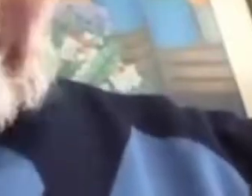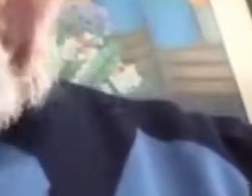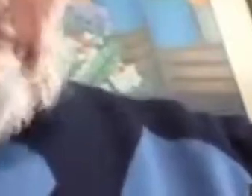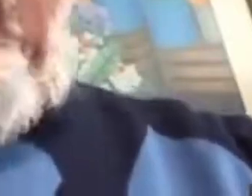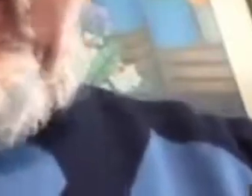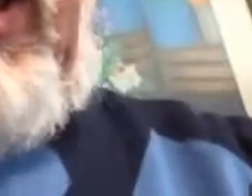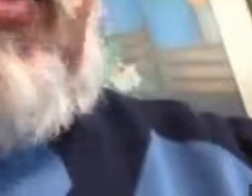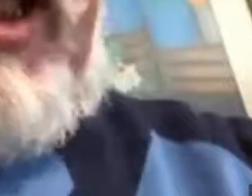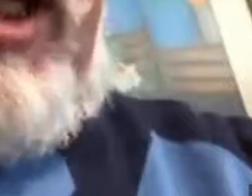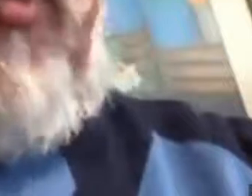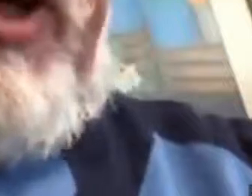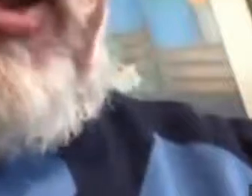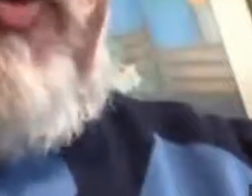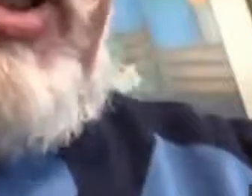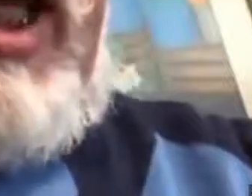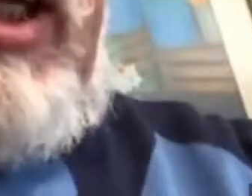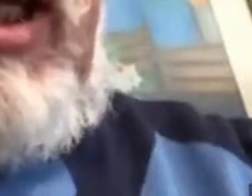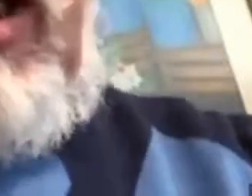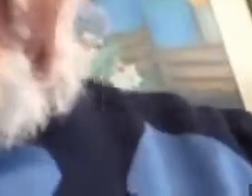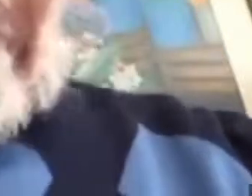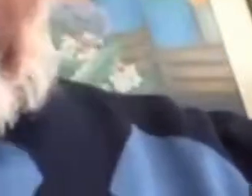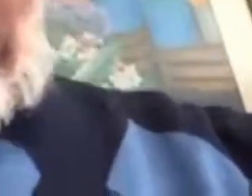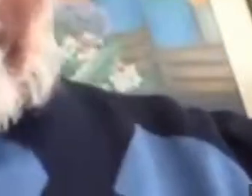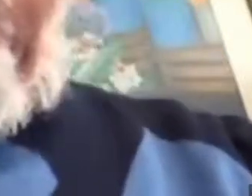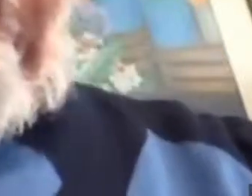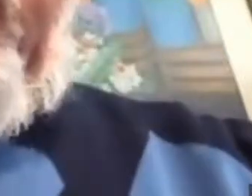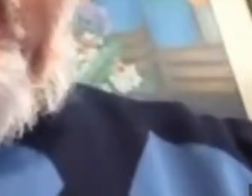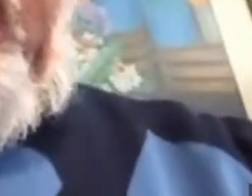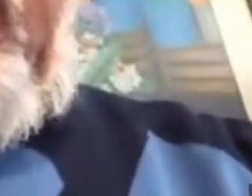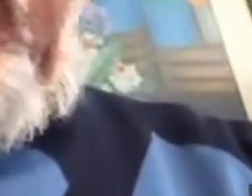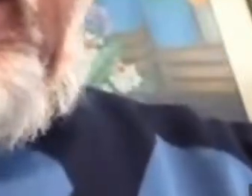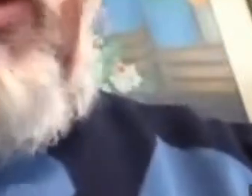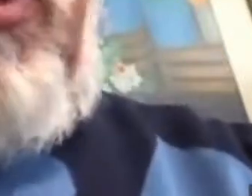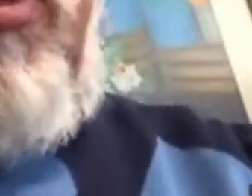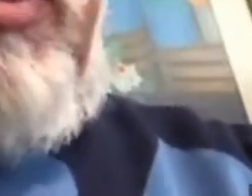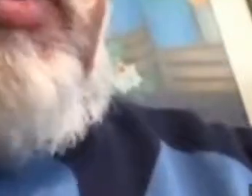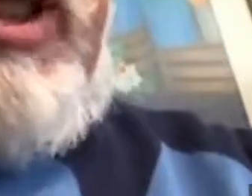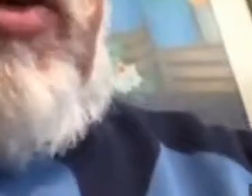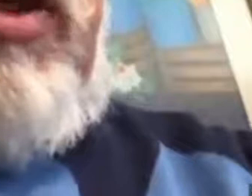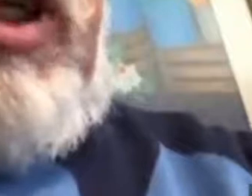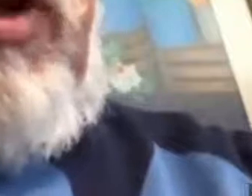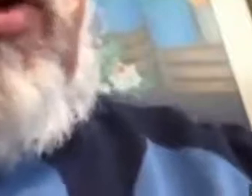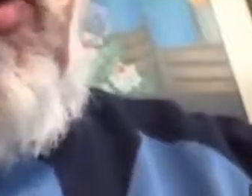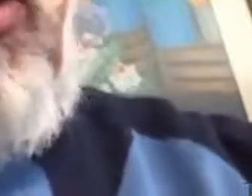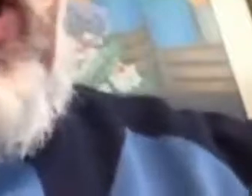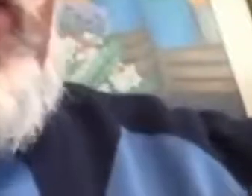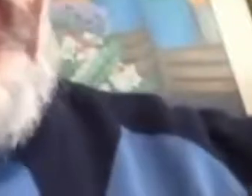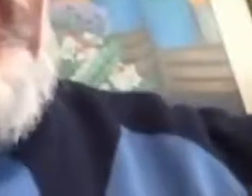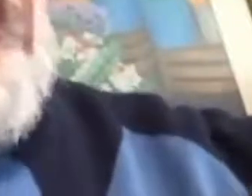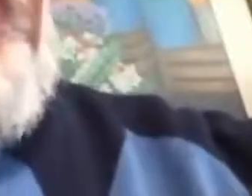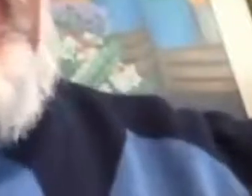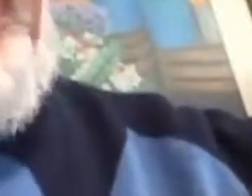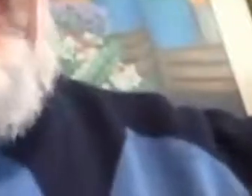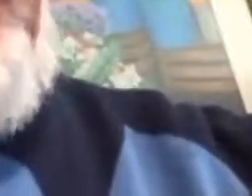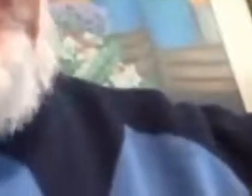plata, que esto ya tiene un precio per se. Pero lo más importante es el valor numismático, el valor como colección,